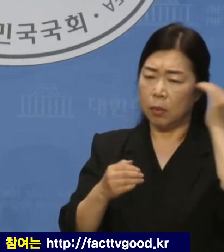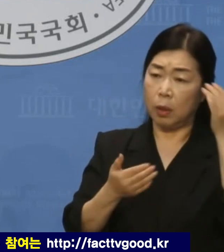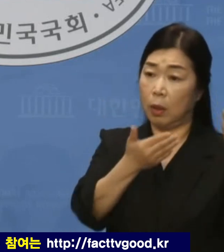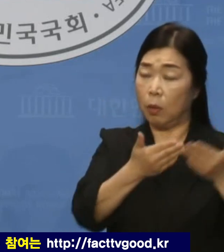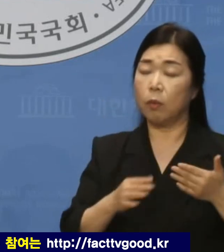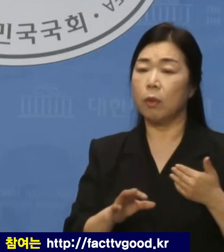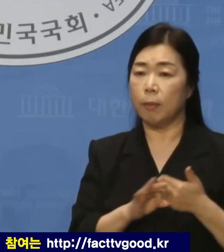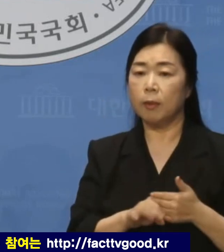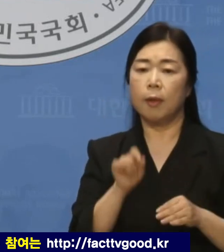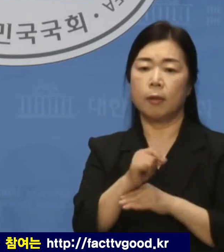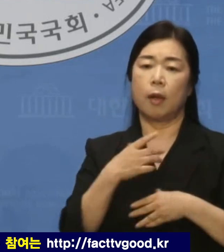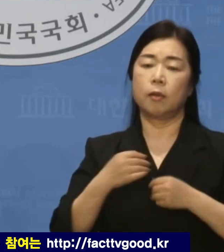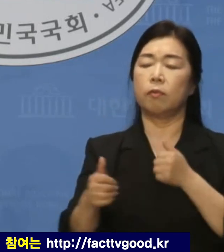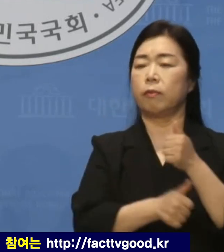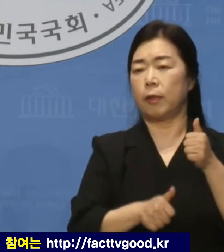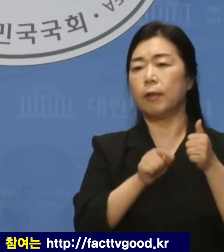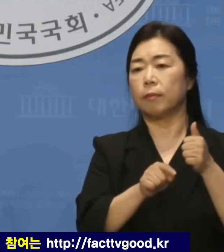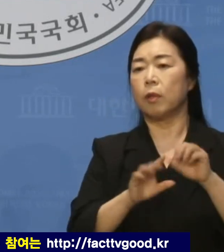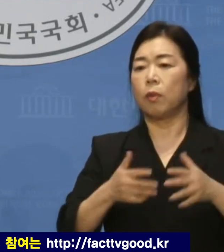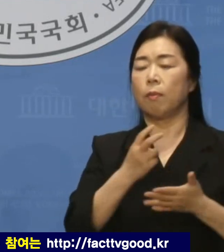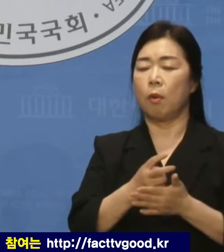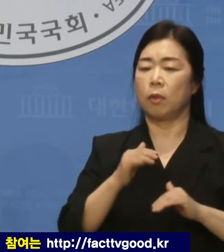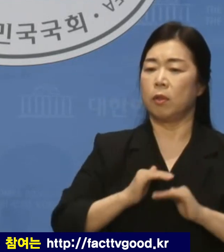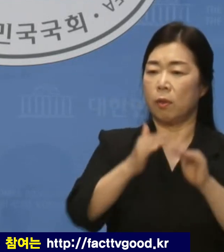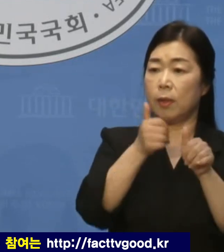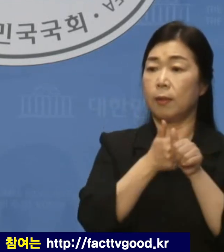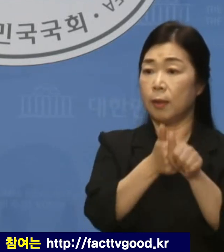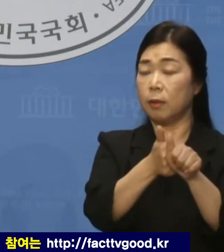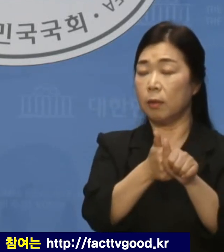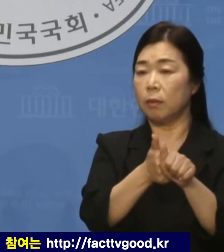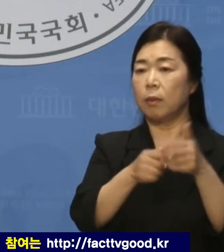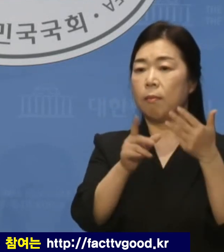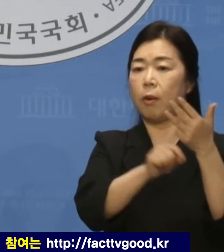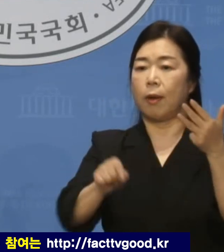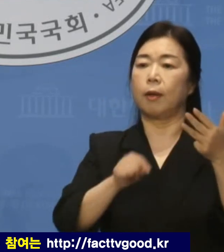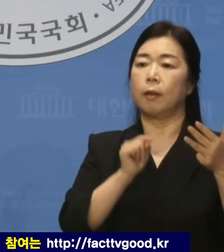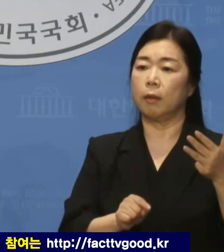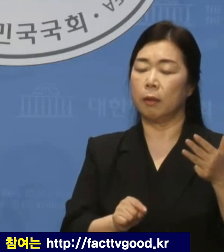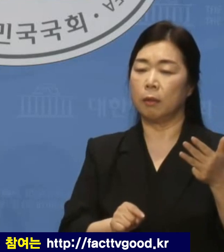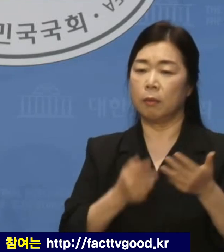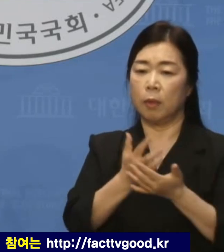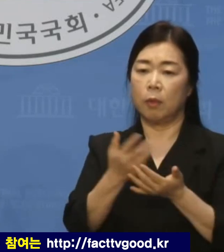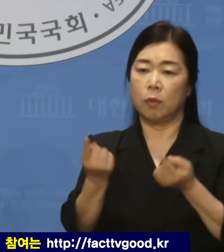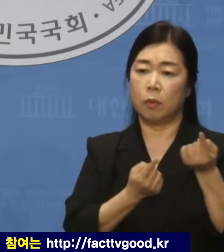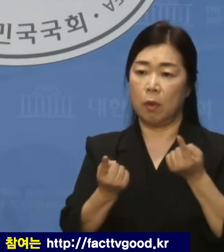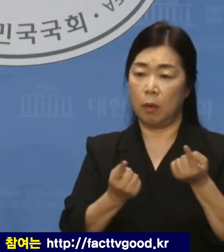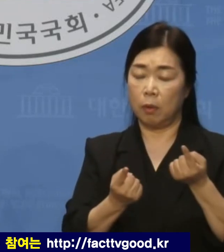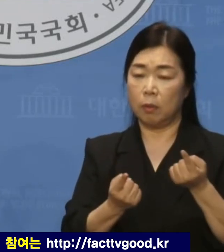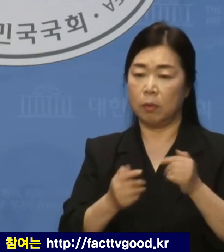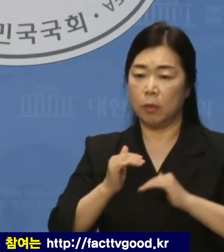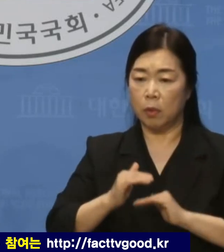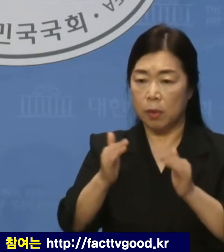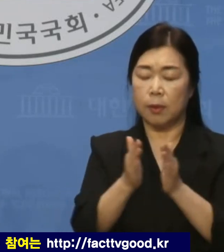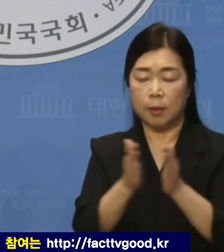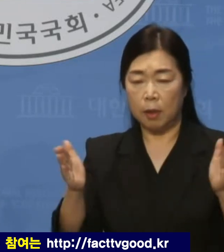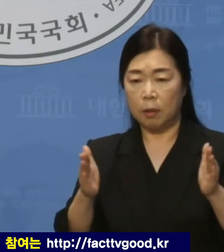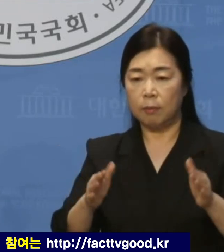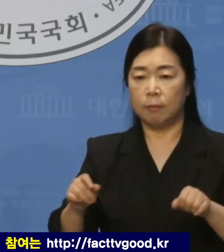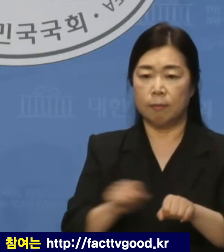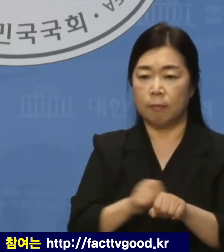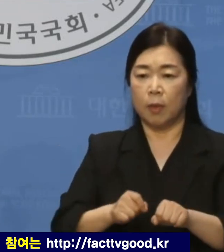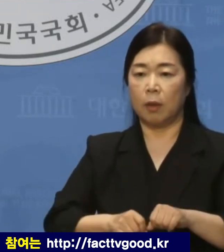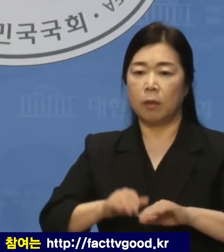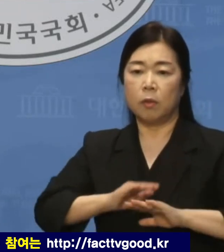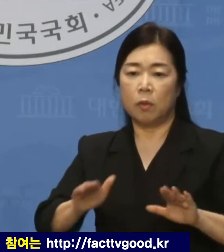놓는다면 행정안전위원회가 국회법 절차에 따라서 8월 내에 안건조정이 절차에 돌입하도록